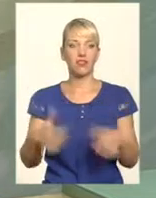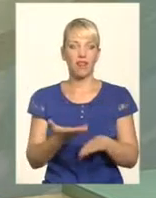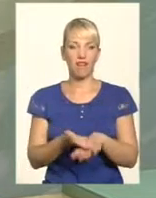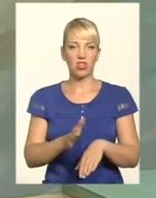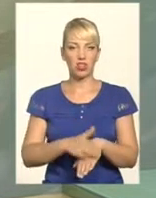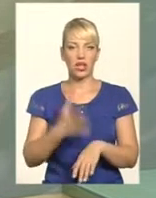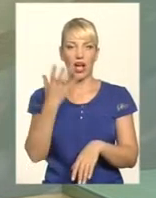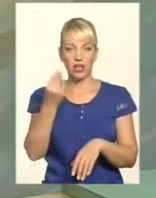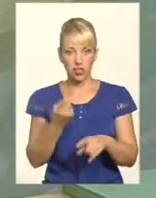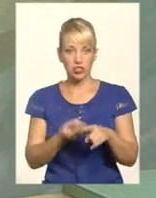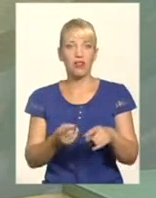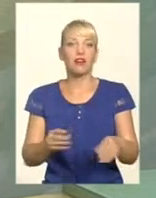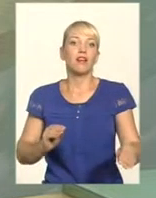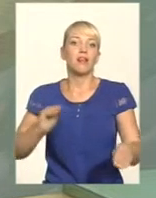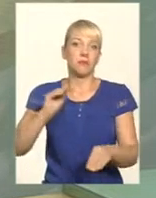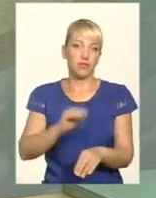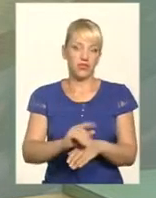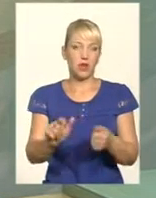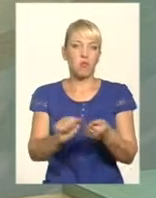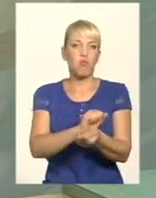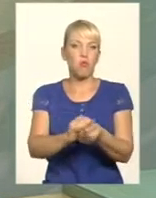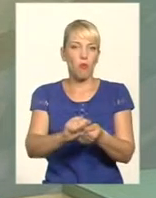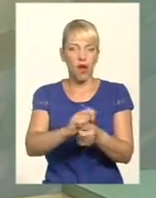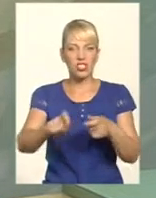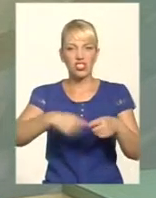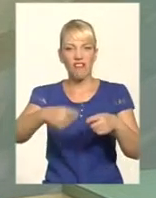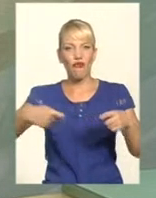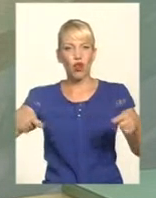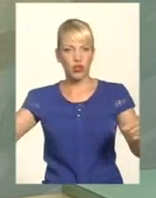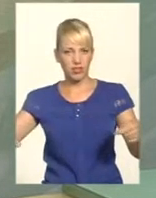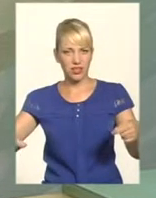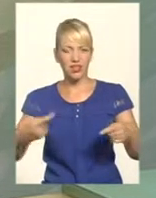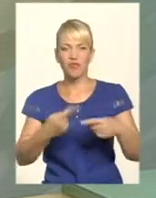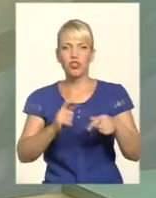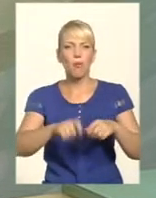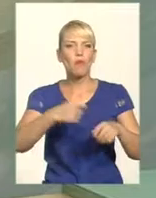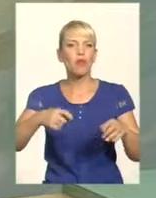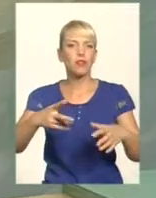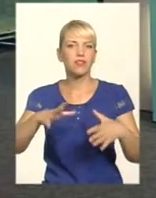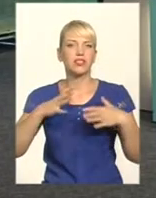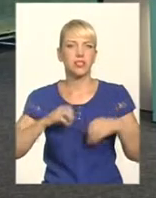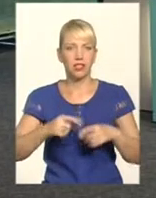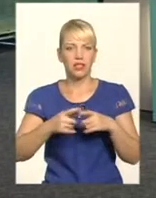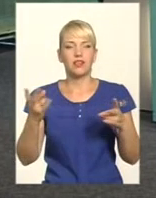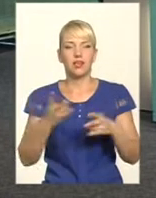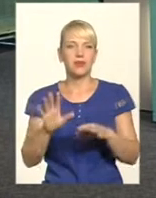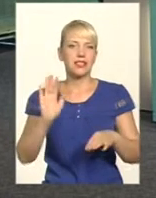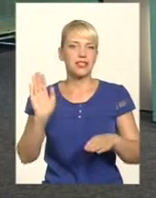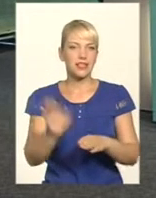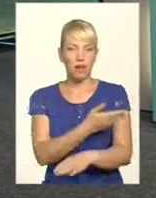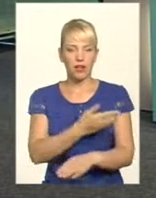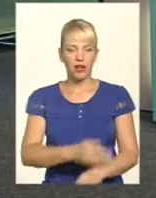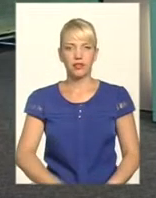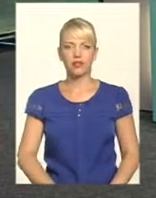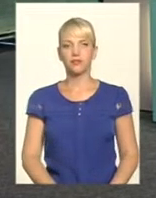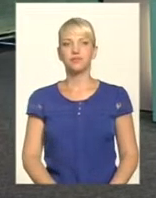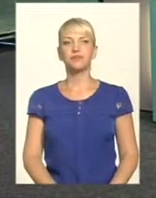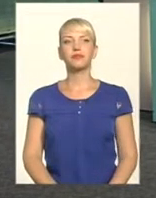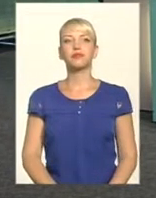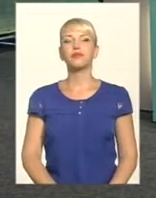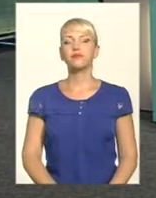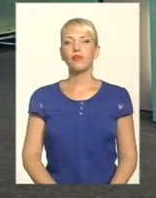А ще при цьому ця бумажна волокіта, ця бюрократія, її треба забирати. Пане Олександре, скажіть, будь ласка, от,